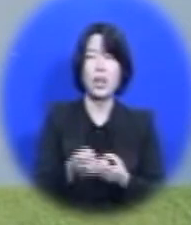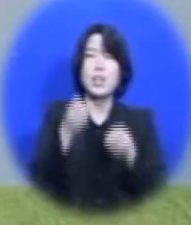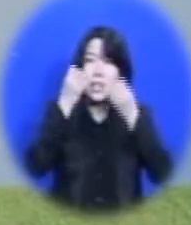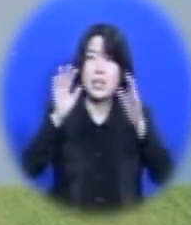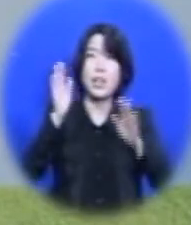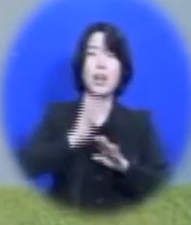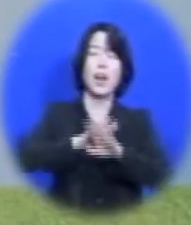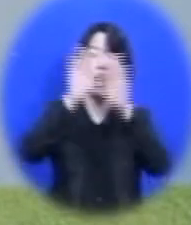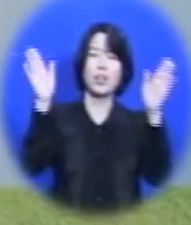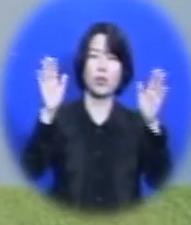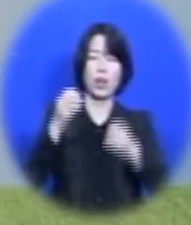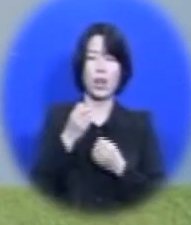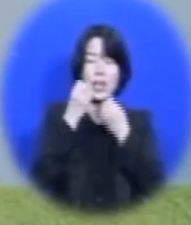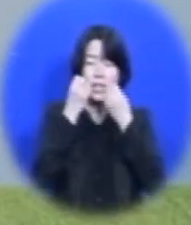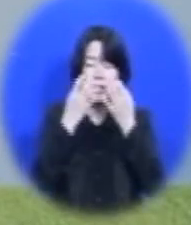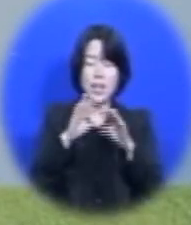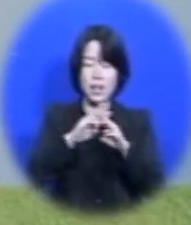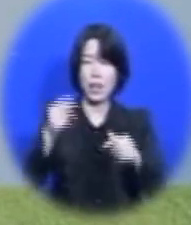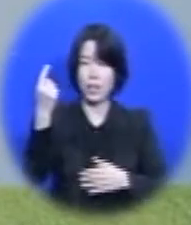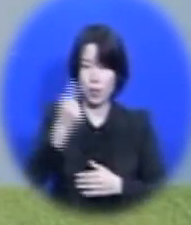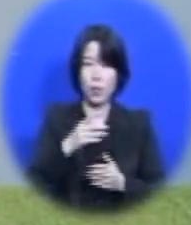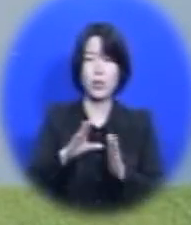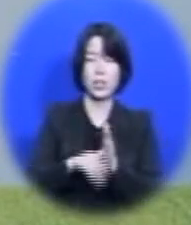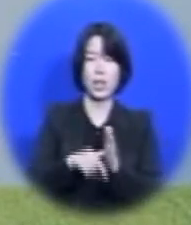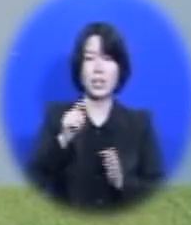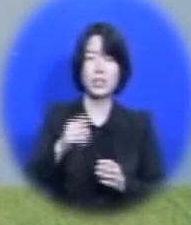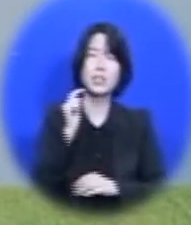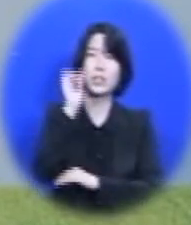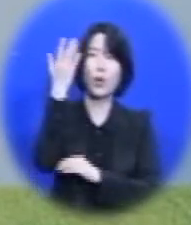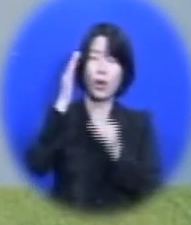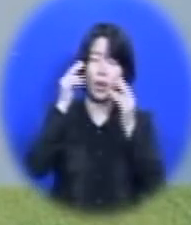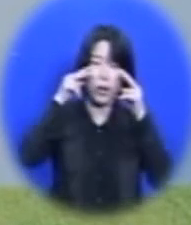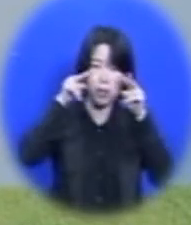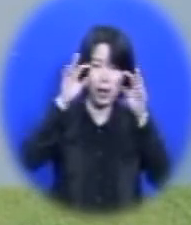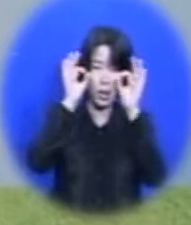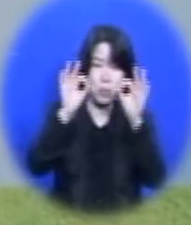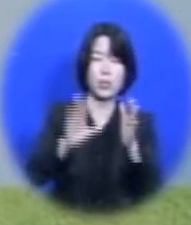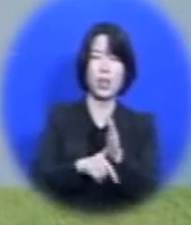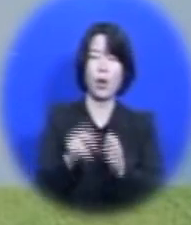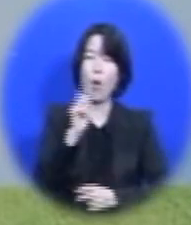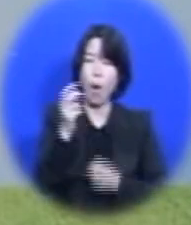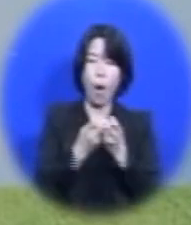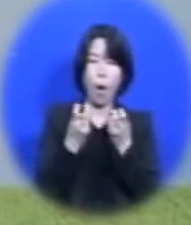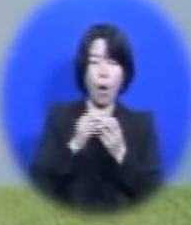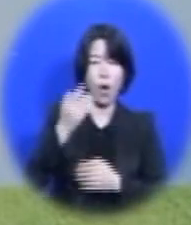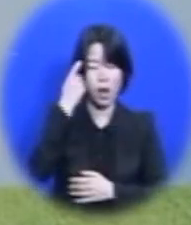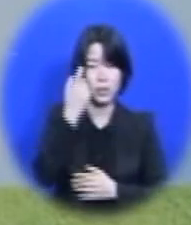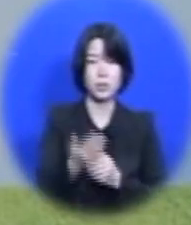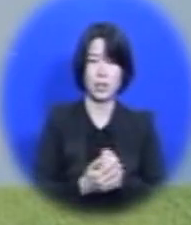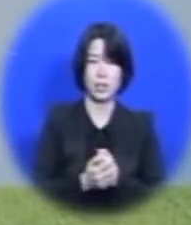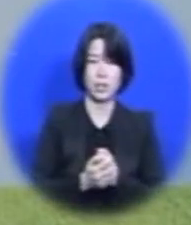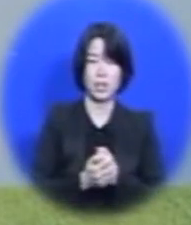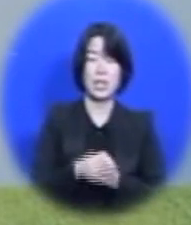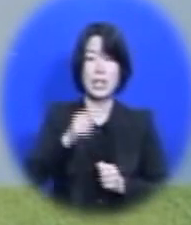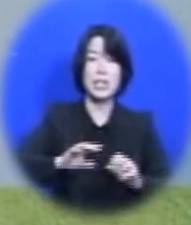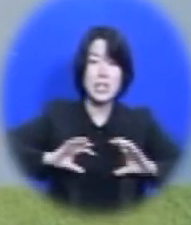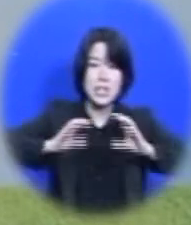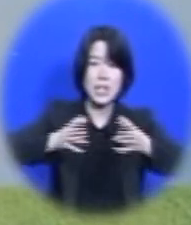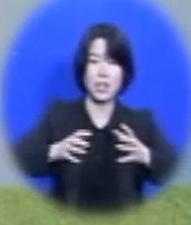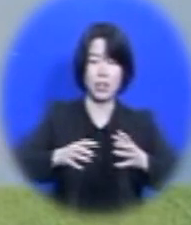하늘과 새 땅이 임할 때 그 영광을 바라볼 때는 어떻겠냐 말입니다. 이